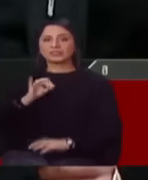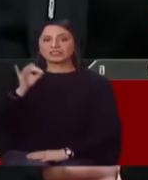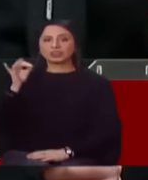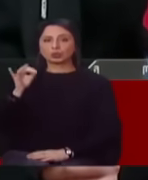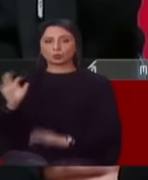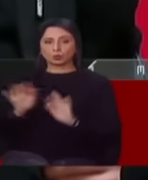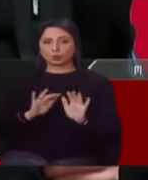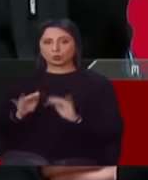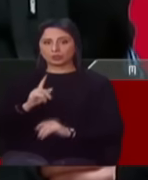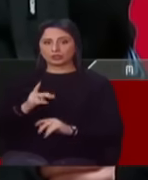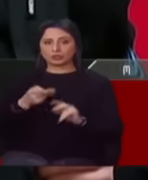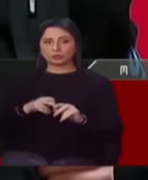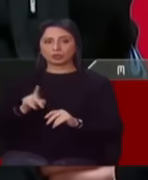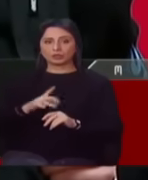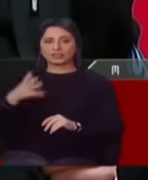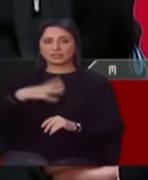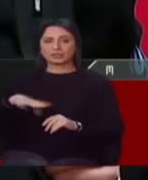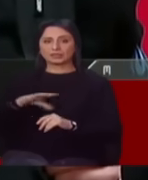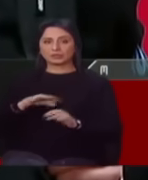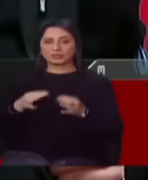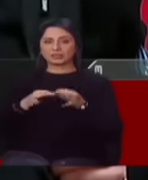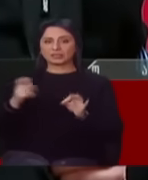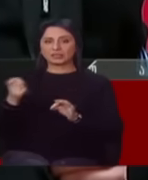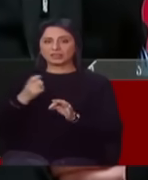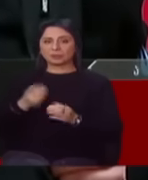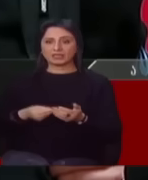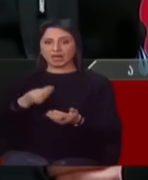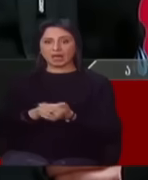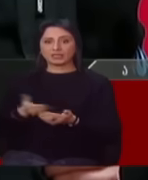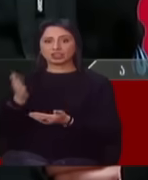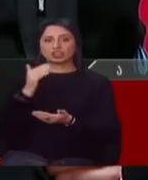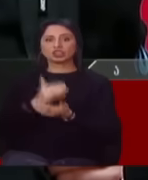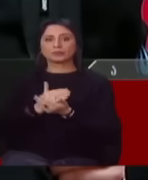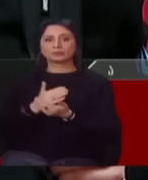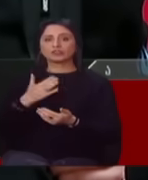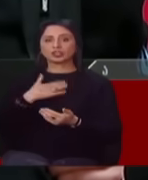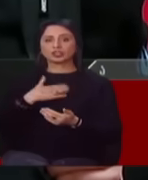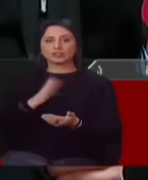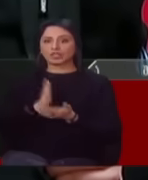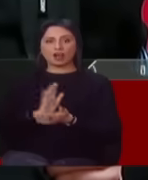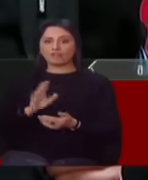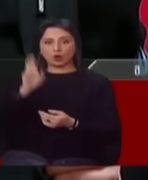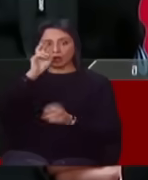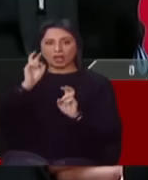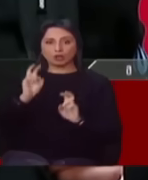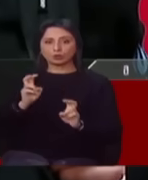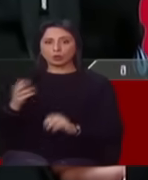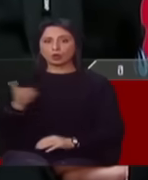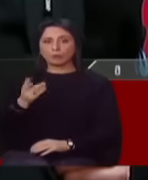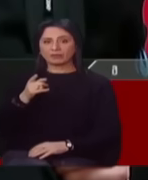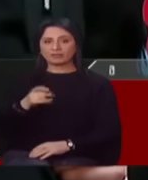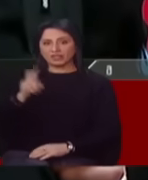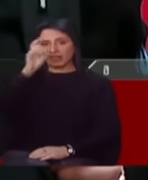ისტორიული პროცესი, იმიტომ რომ საქართველოს დამოუკიდებლობის აღდგენის შემდეგ ჩვენ არ ყოლია ხელისუფლება,